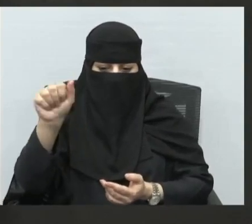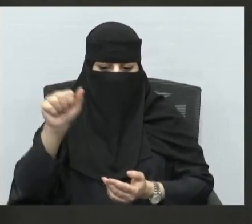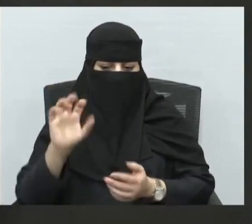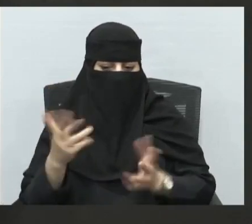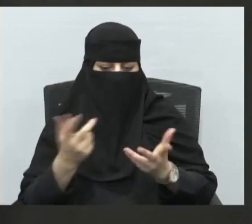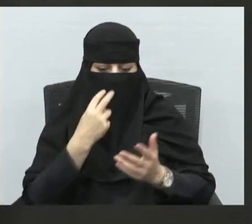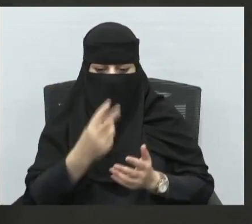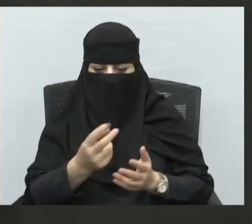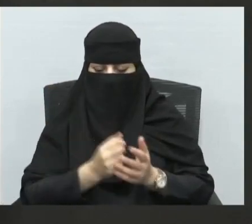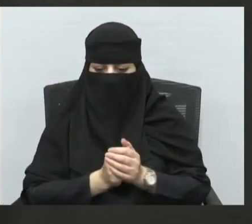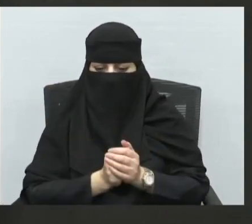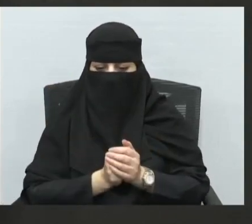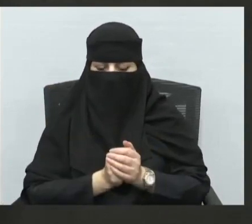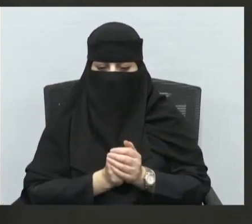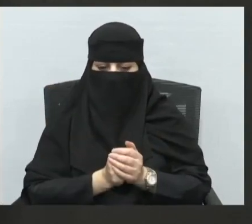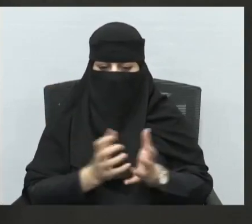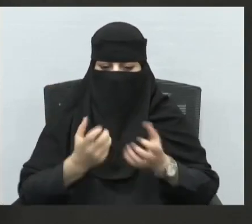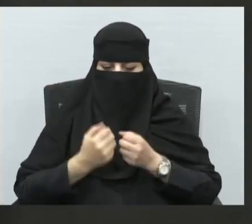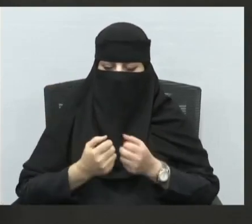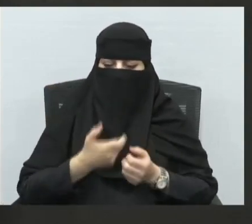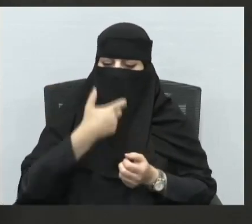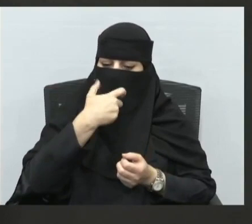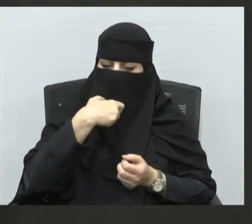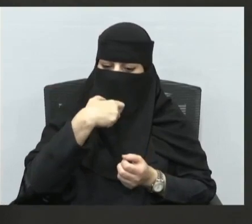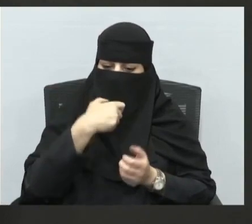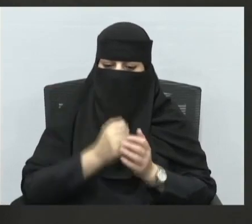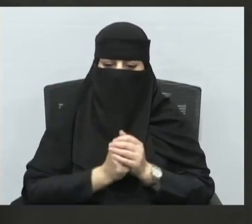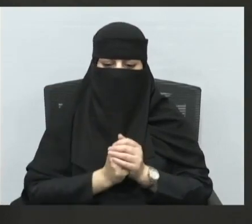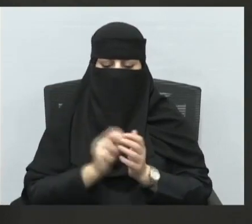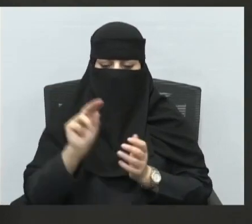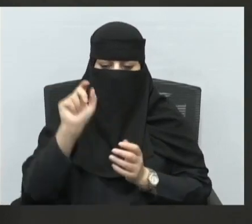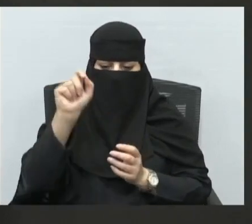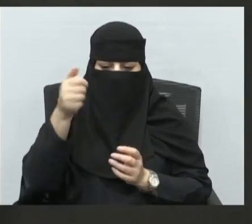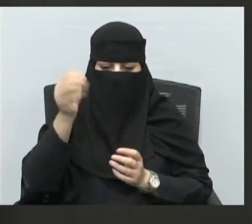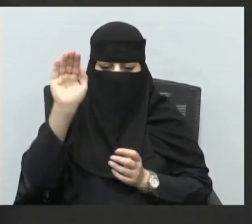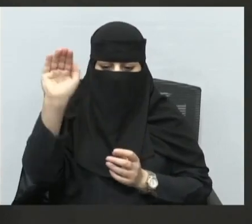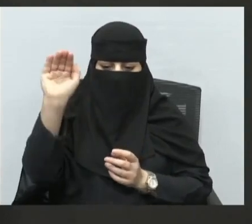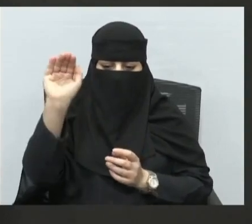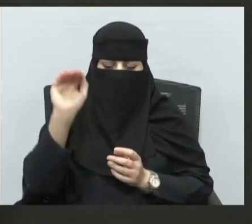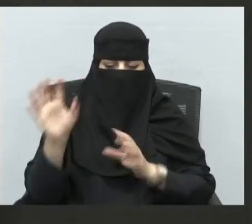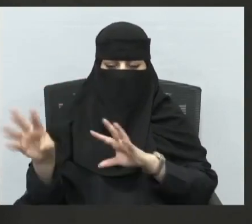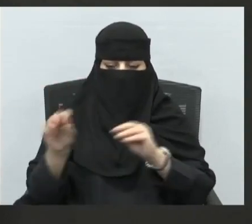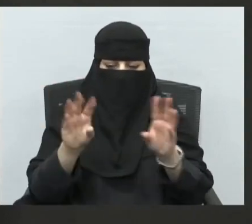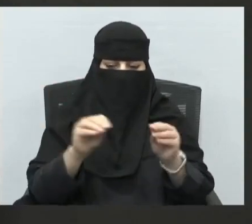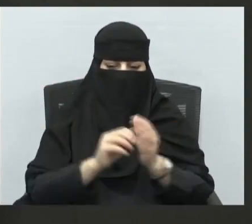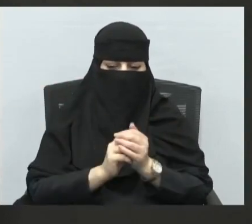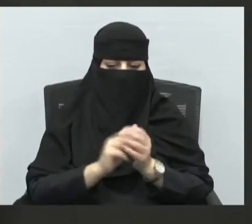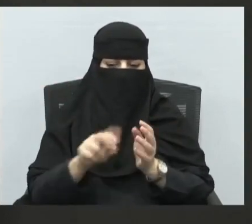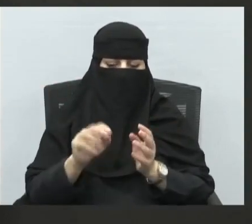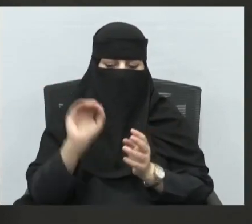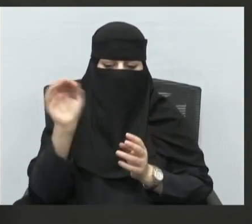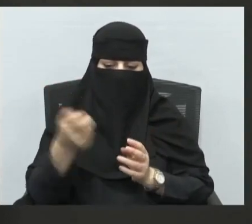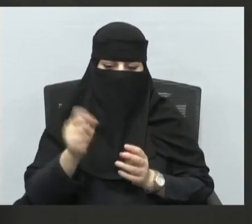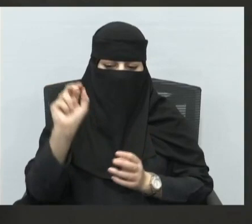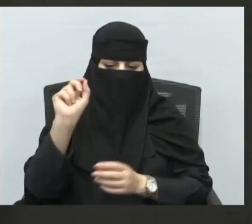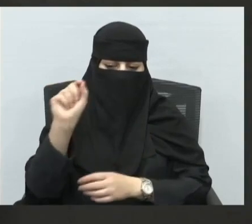الموجوده ممتاز يوجد لدينا تفاح تفاح مشبه الحرف الذي تعرفنا عليه